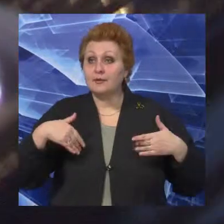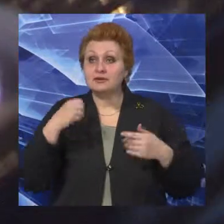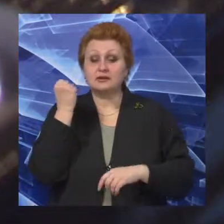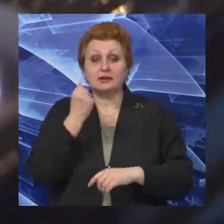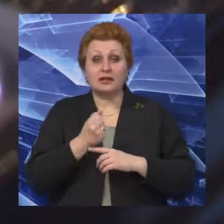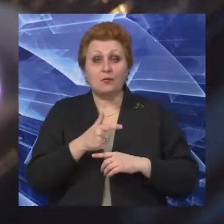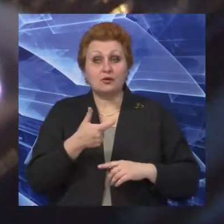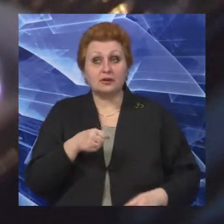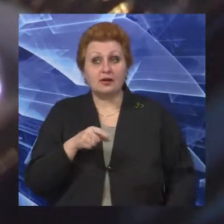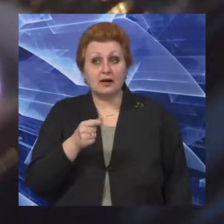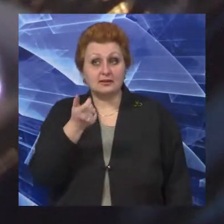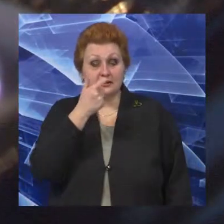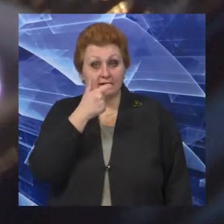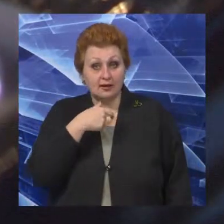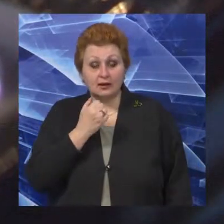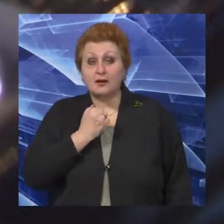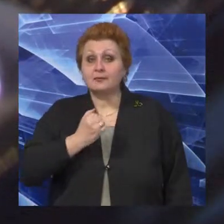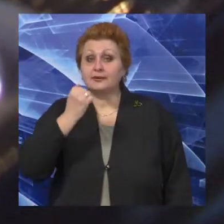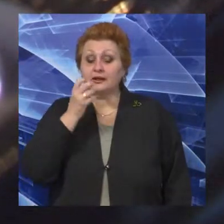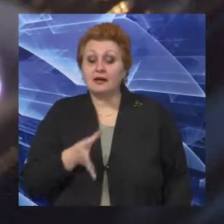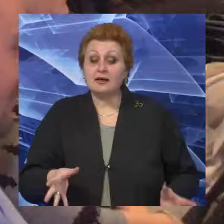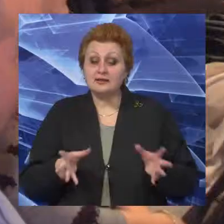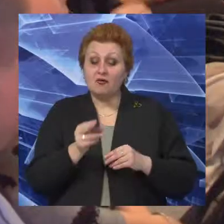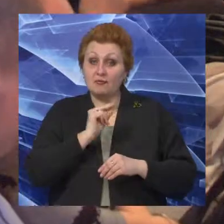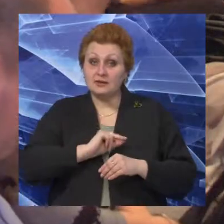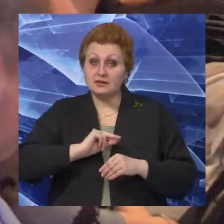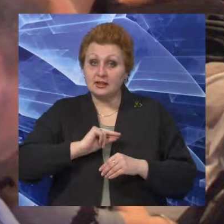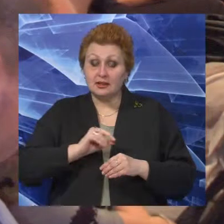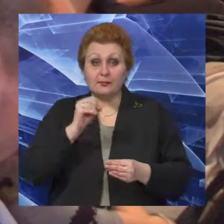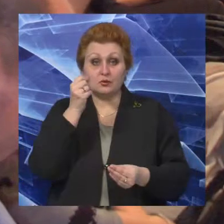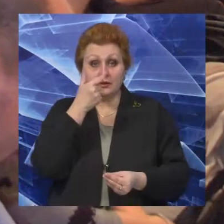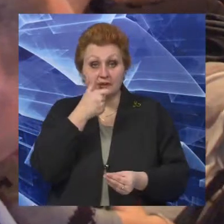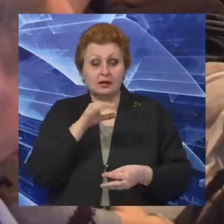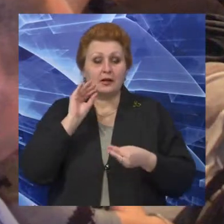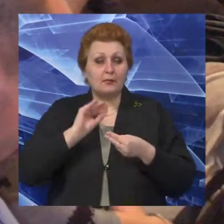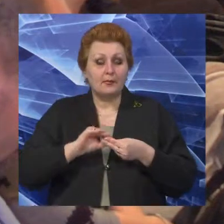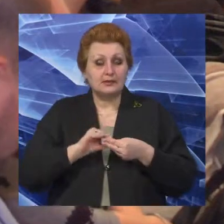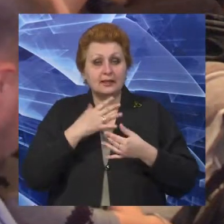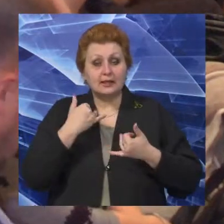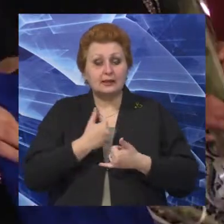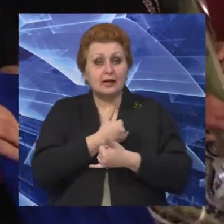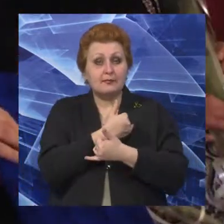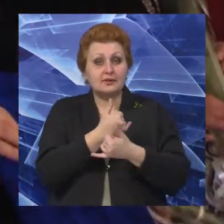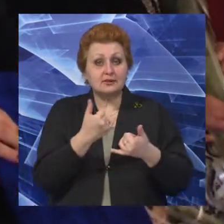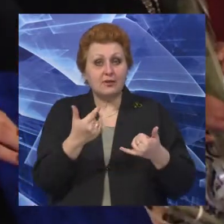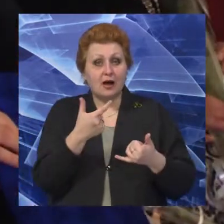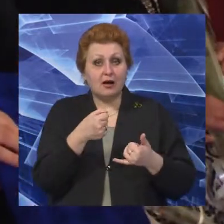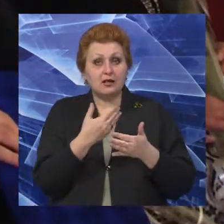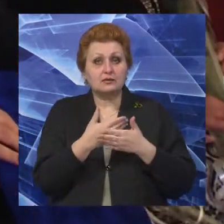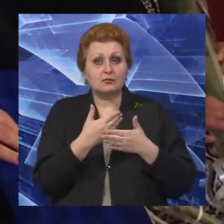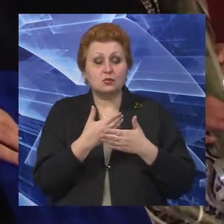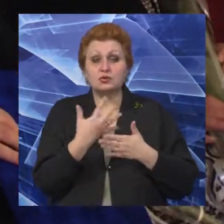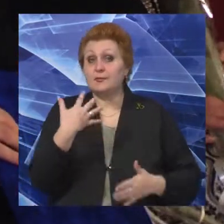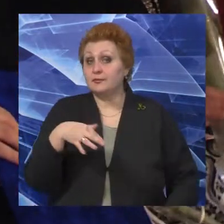поздравлений работникам газовой отрасли Ставрополя, благодаря слаженной работе которых краевой центр бесперебойно снабжается голубым топливом